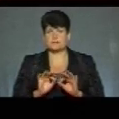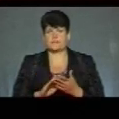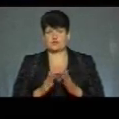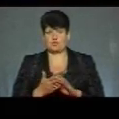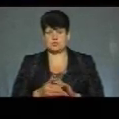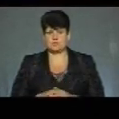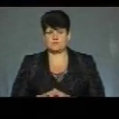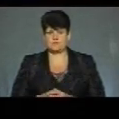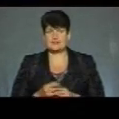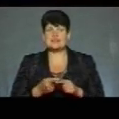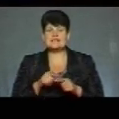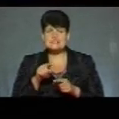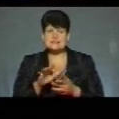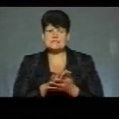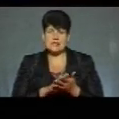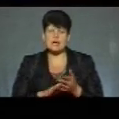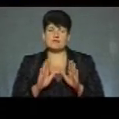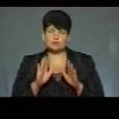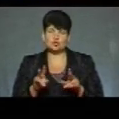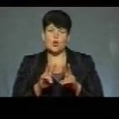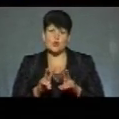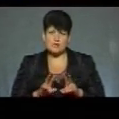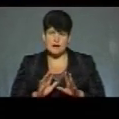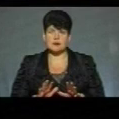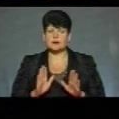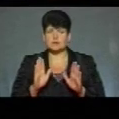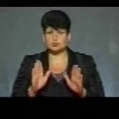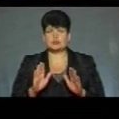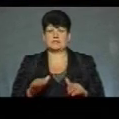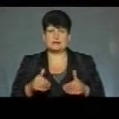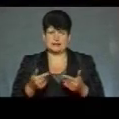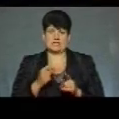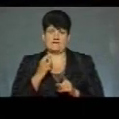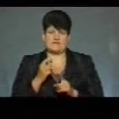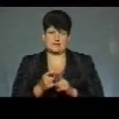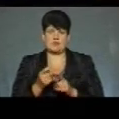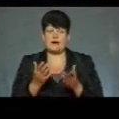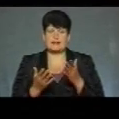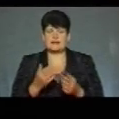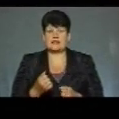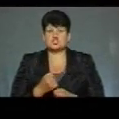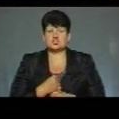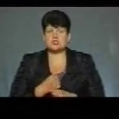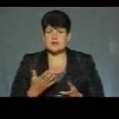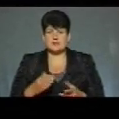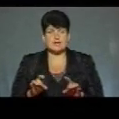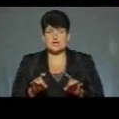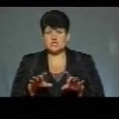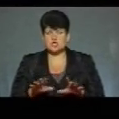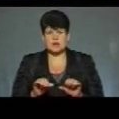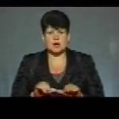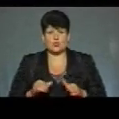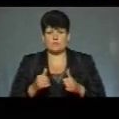ситуацію. Ці заяви будуть відповідно розглянуті і буде надана відповідь. Але, на жаль, рішення